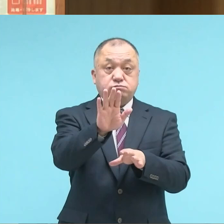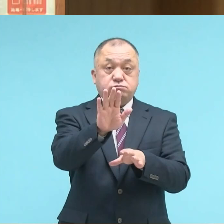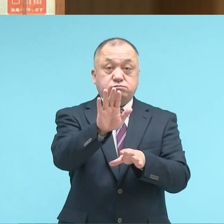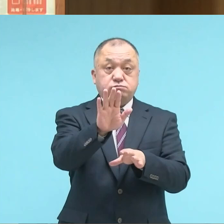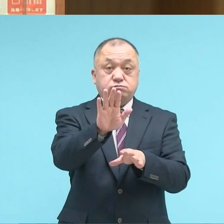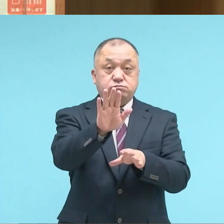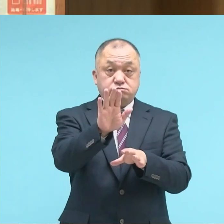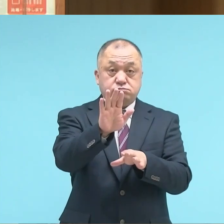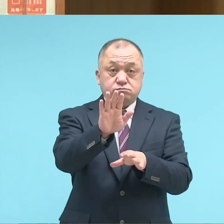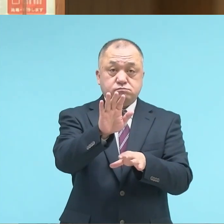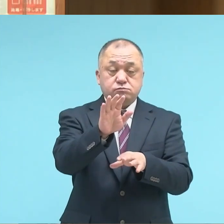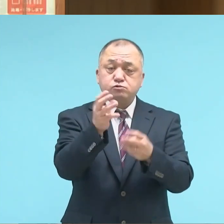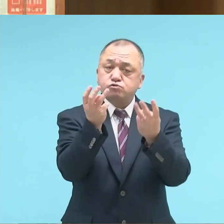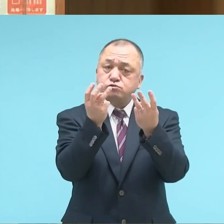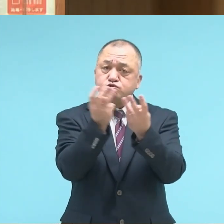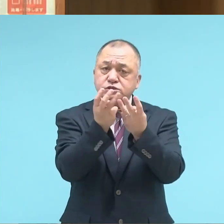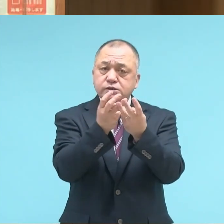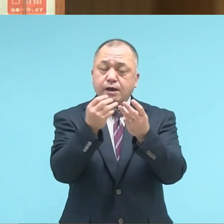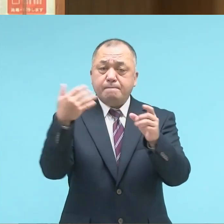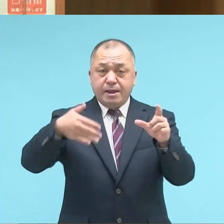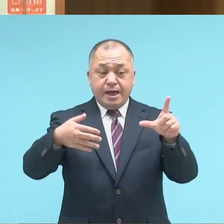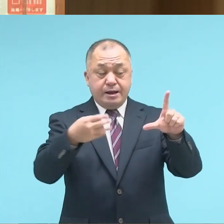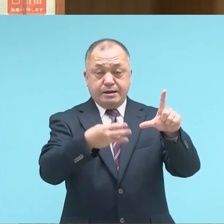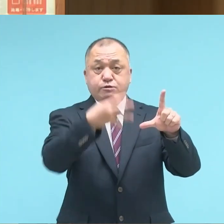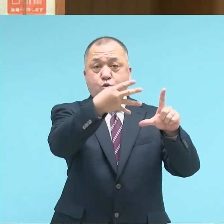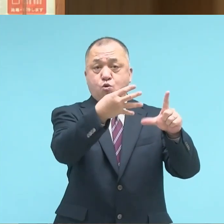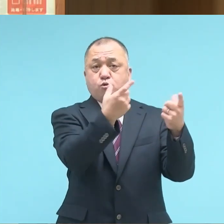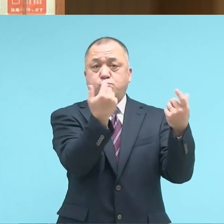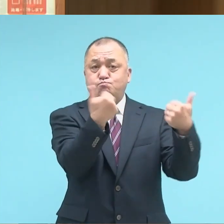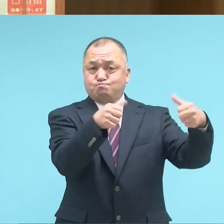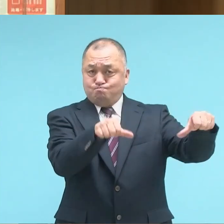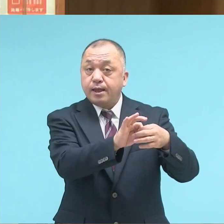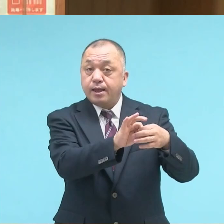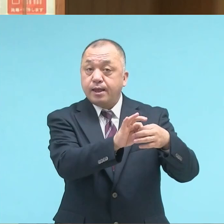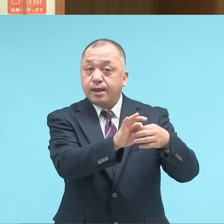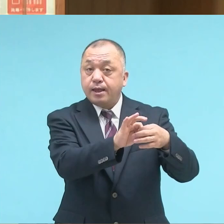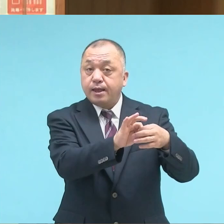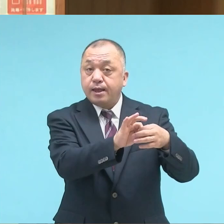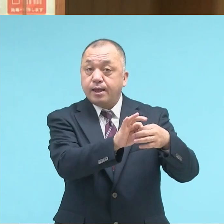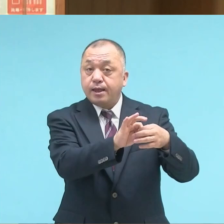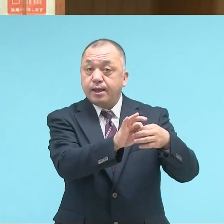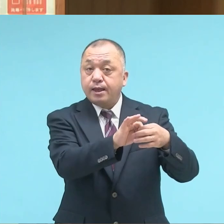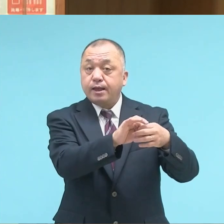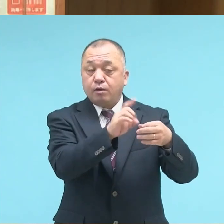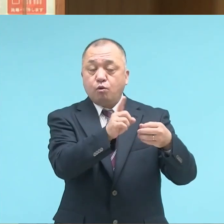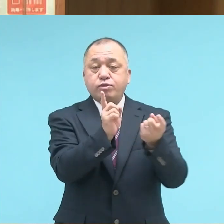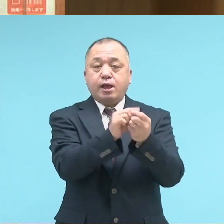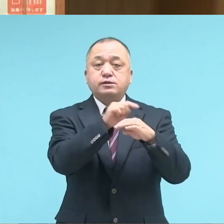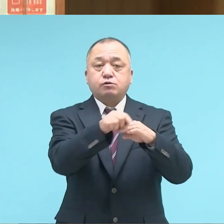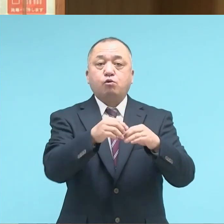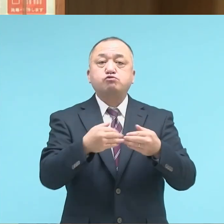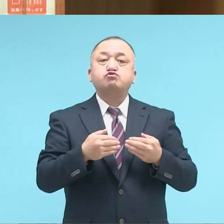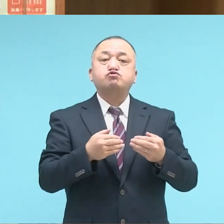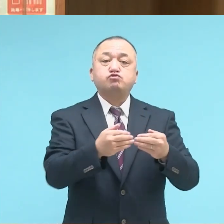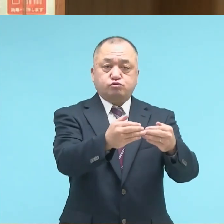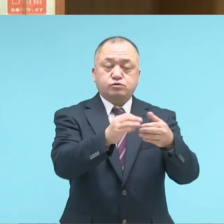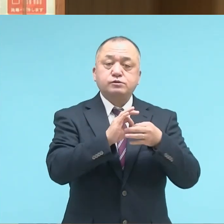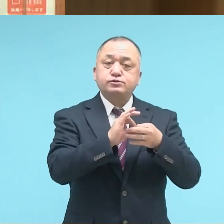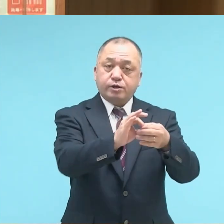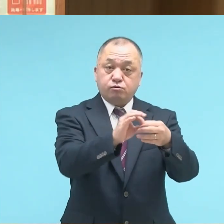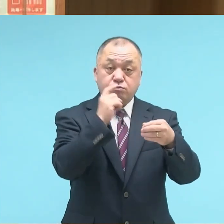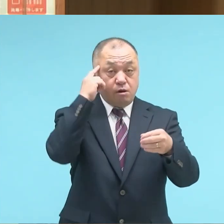ども、その数字自体がまだステージ4相当であったりとか、そういった部分もあるので、まあ、こういった対策を続けていくという、そういう考